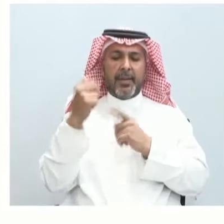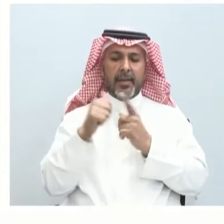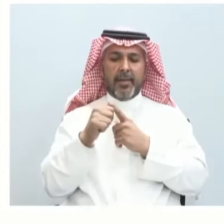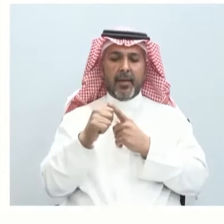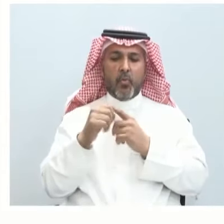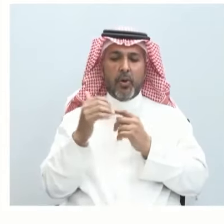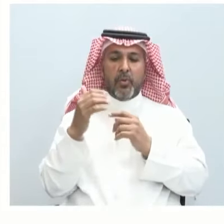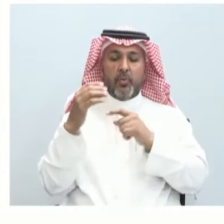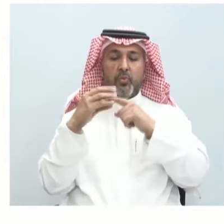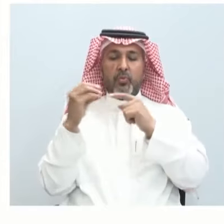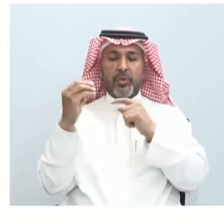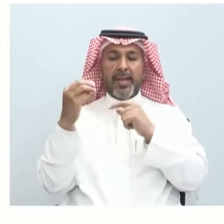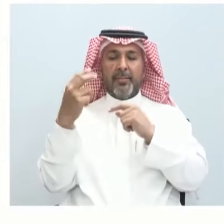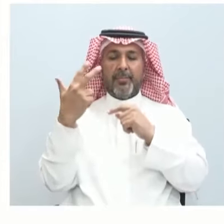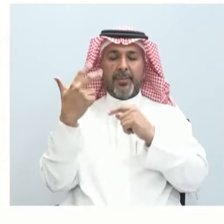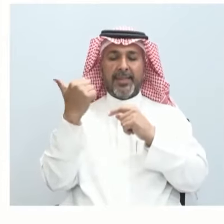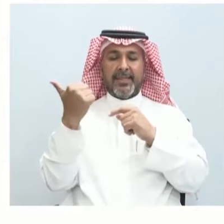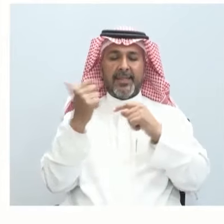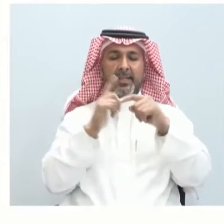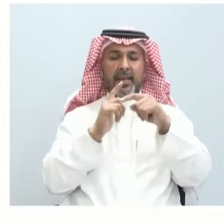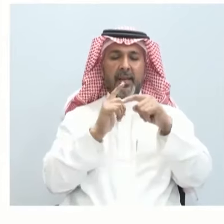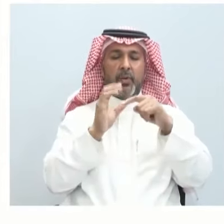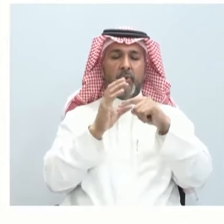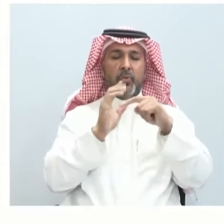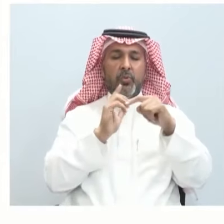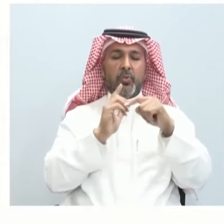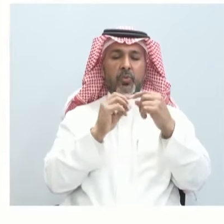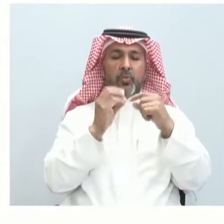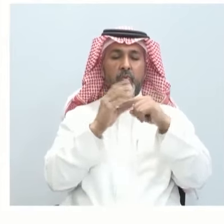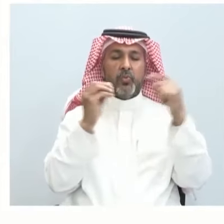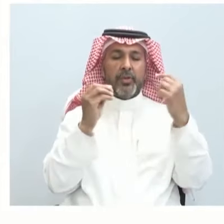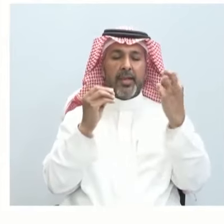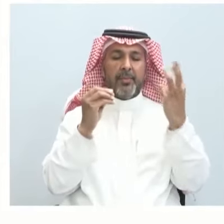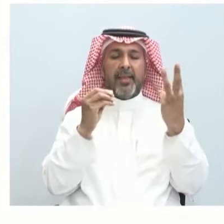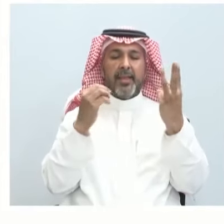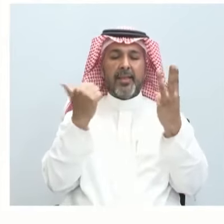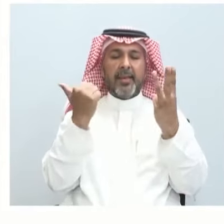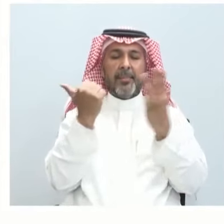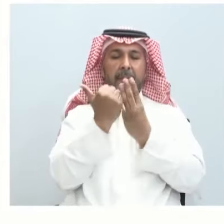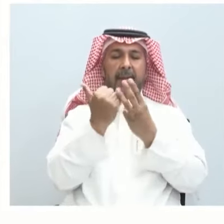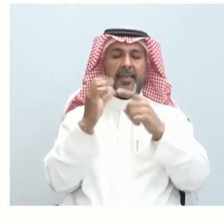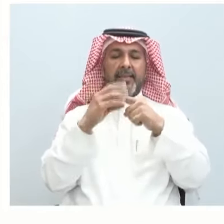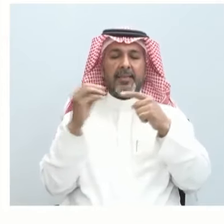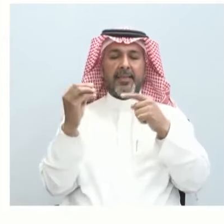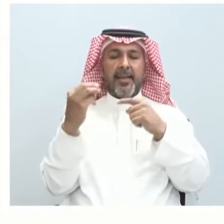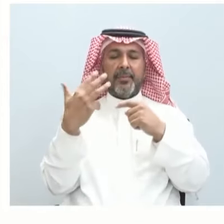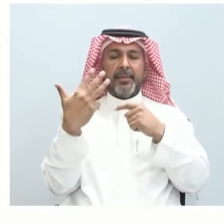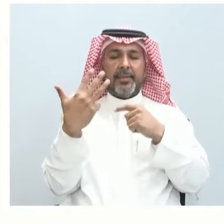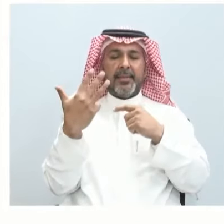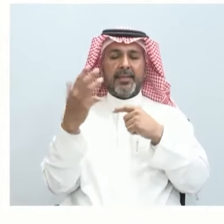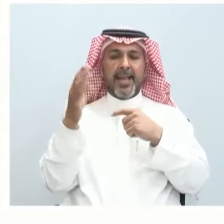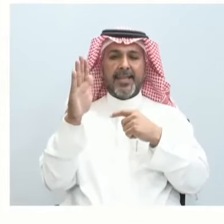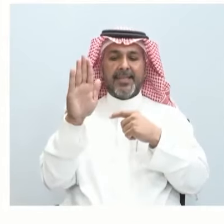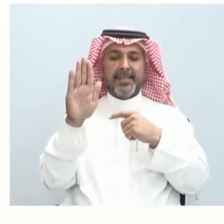جمع س^2 بالنسبه لسالب 15 وموجب 2 س - 6 س مع سالب ثلاثه س